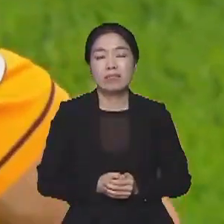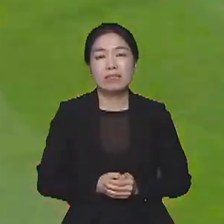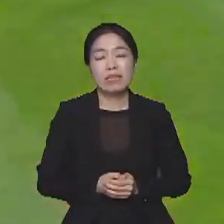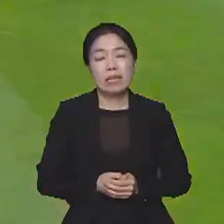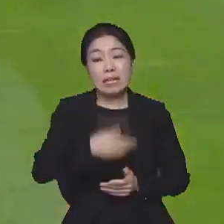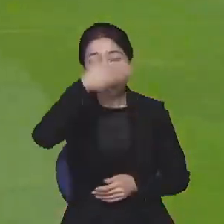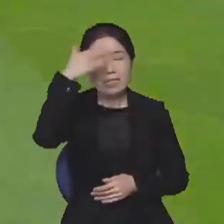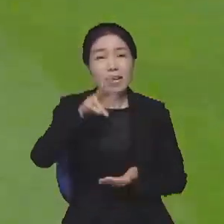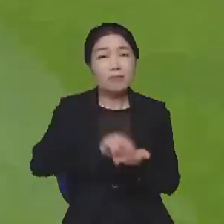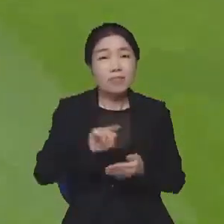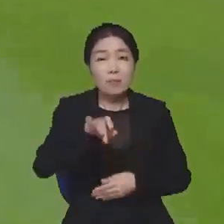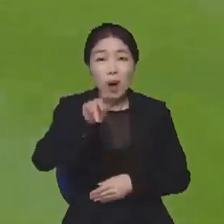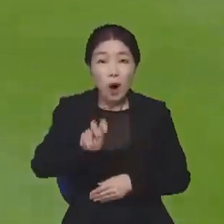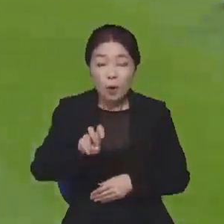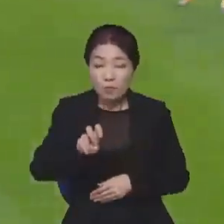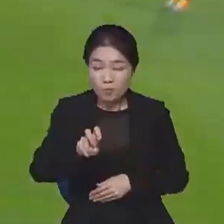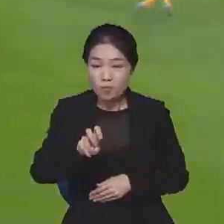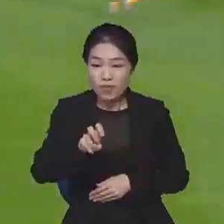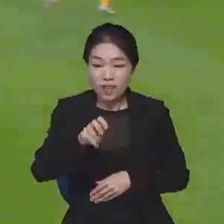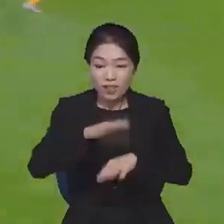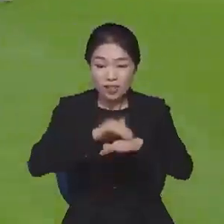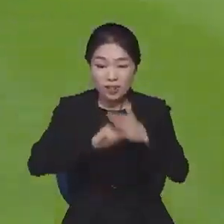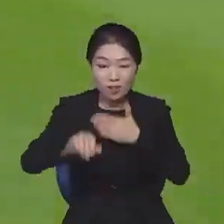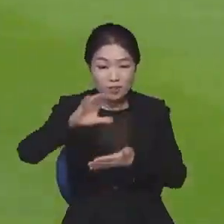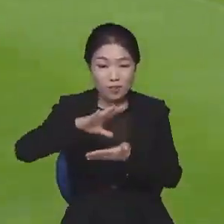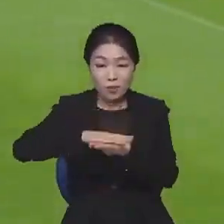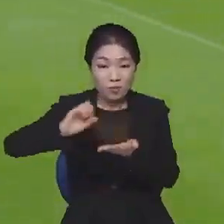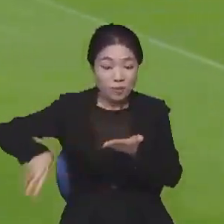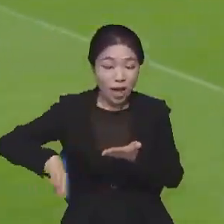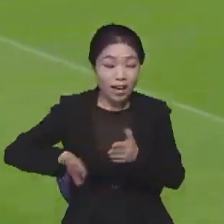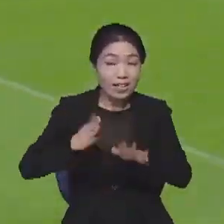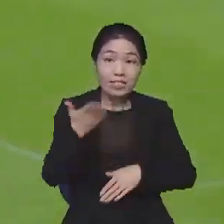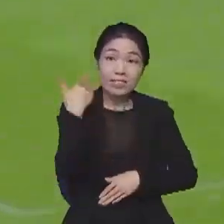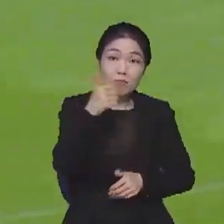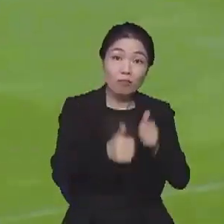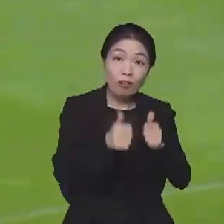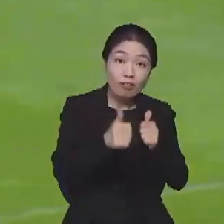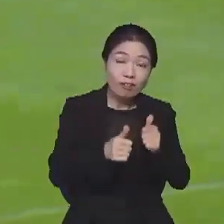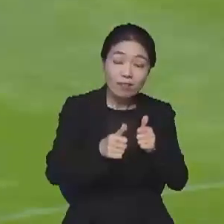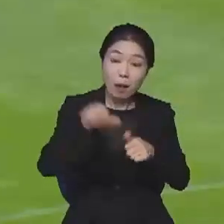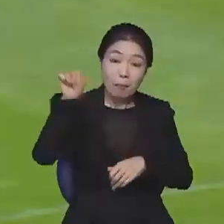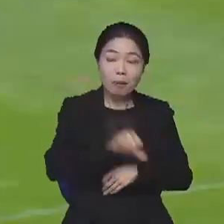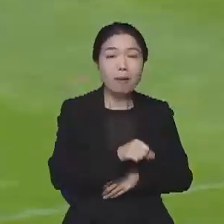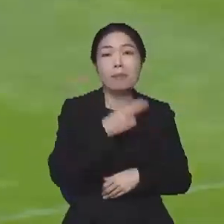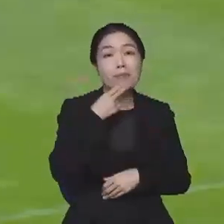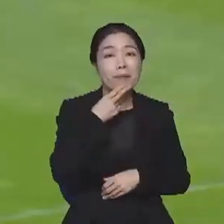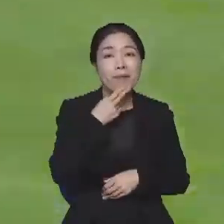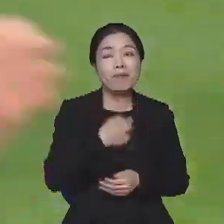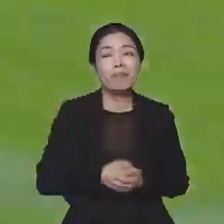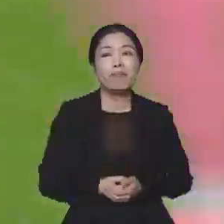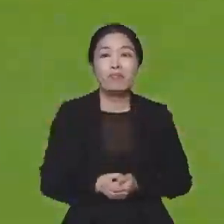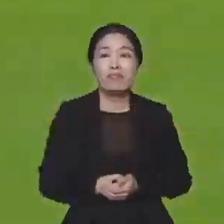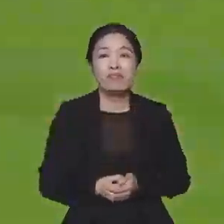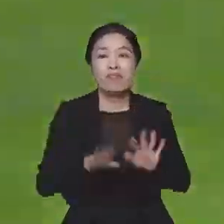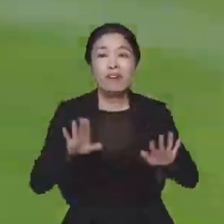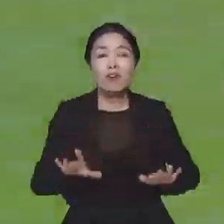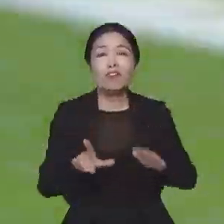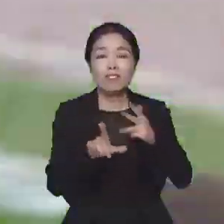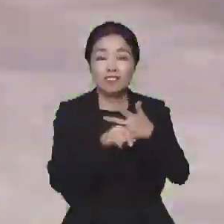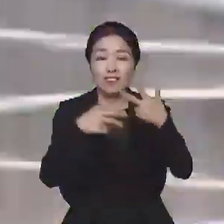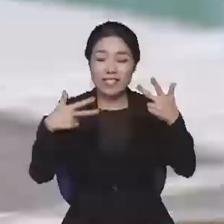그나마 다행인 건 엄지성 없이 치른 지난 경기에서 연패의 흐름을 끊어냈다는 점입니다. 오는